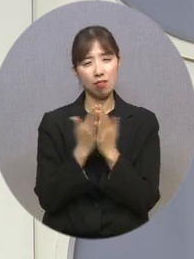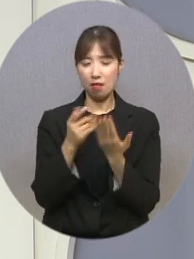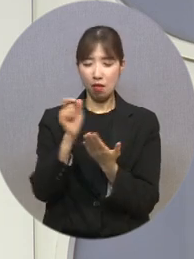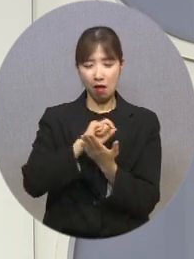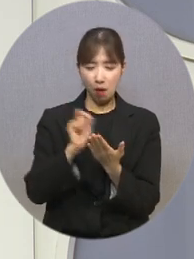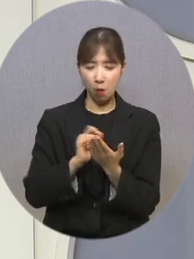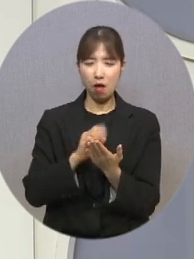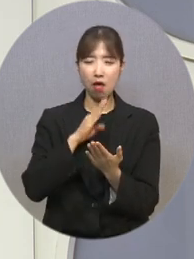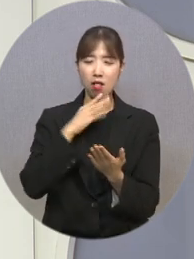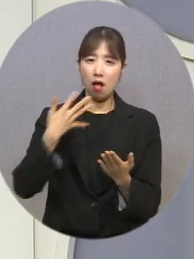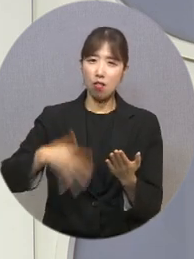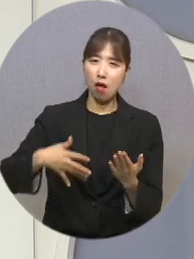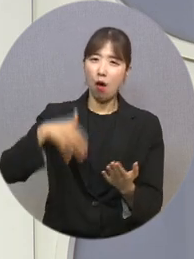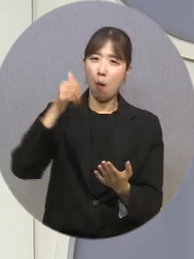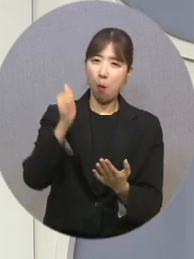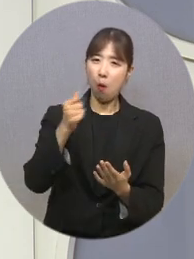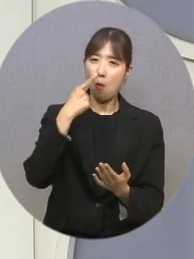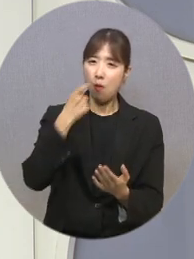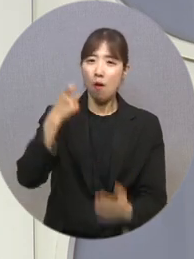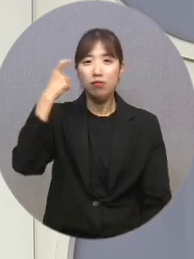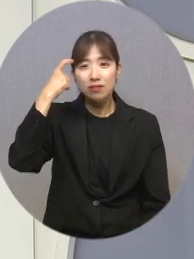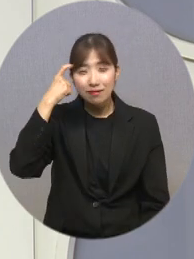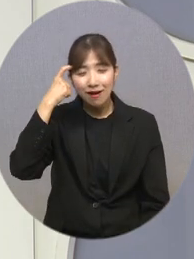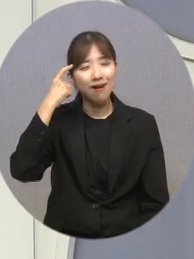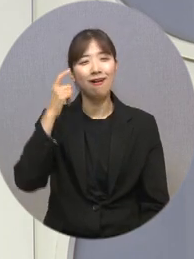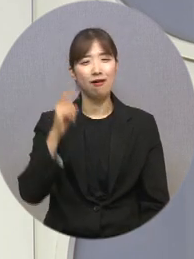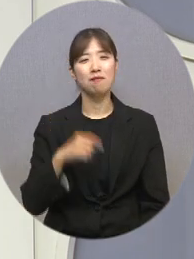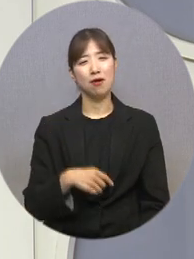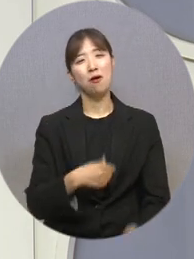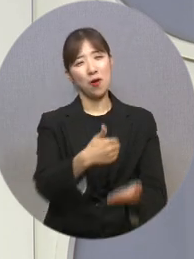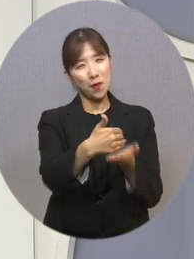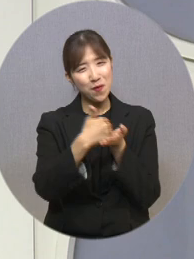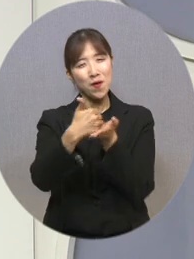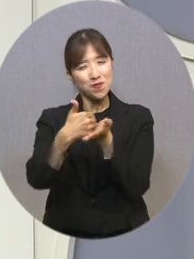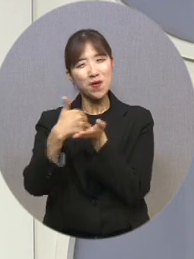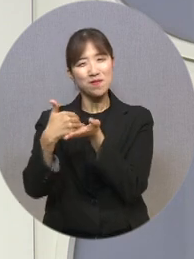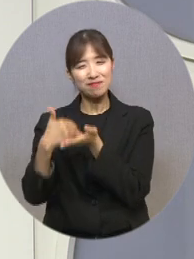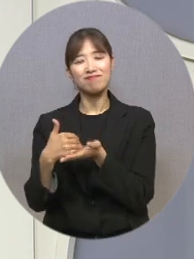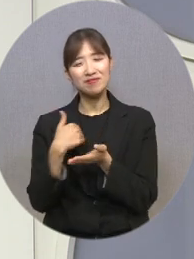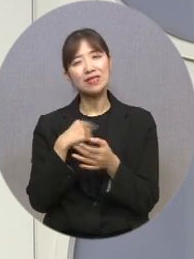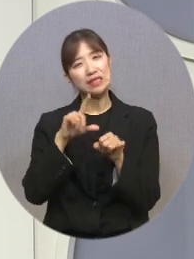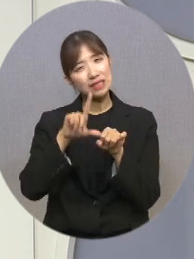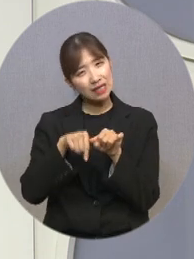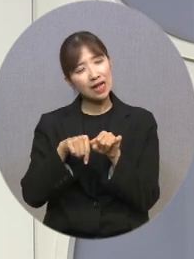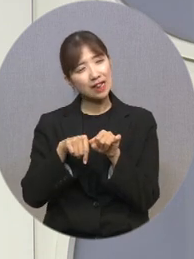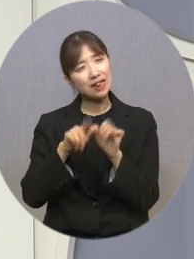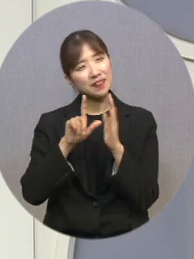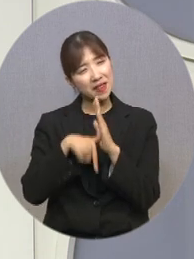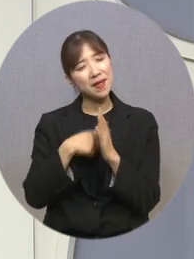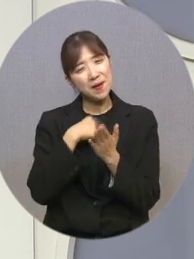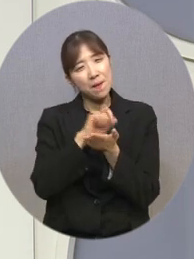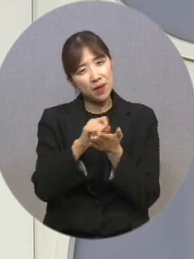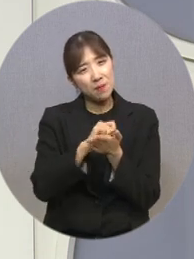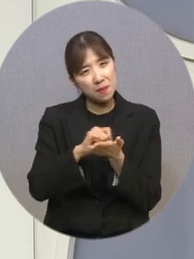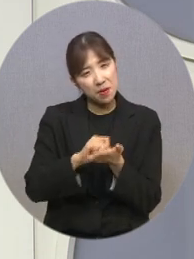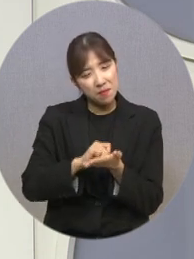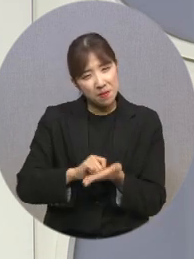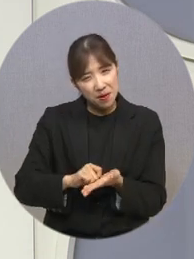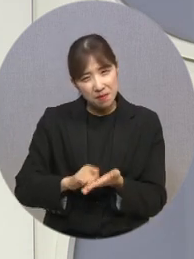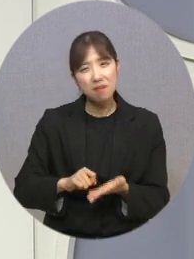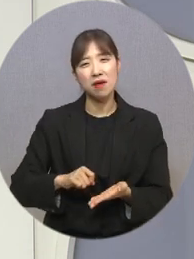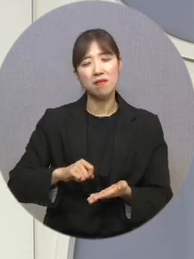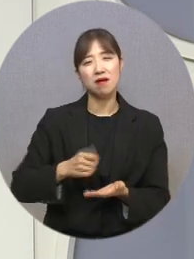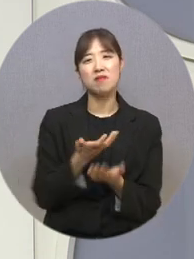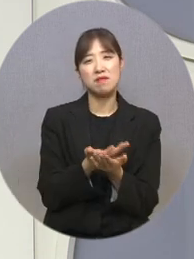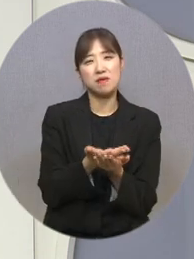대단히 대단하신 분들이 내는 줄 알고 그랬었는데 자꾸 책 쓰라 그래가지고 이제 시간 날 때마다 이렇게 했습니다. 그렇게 한 게 4년